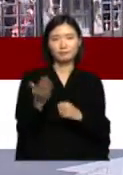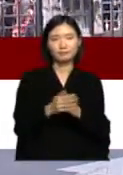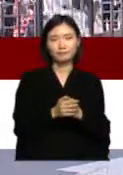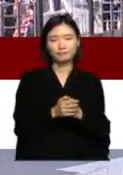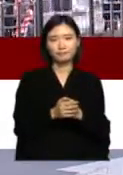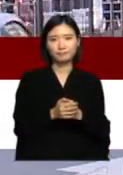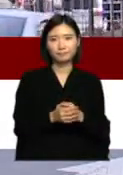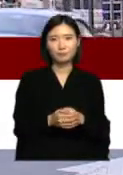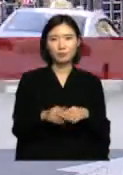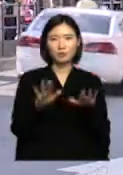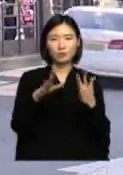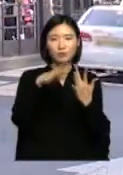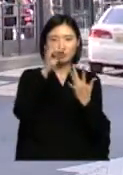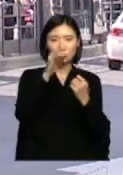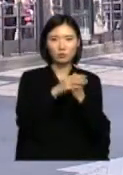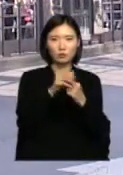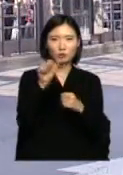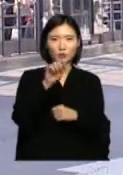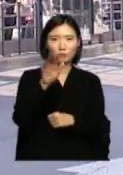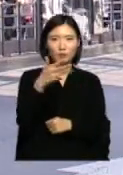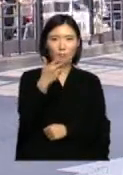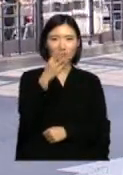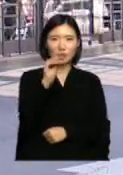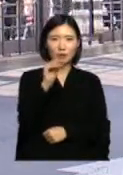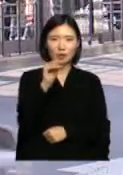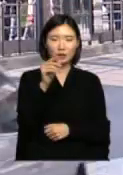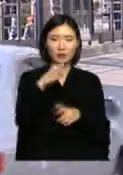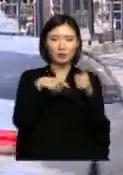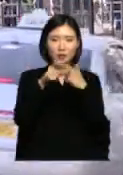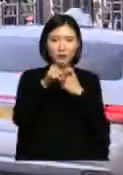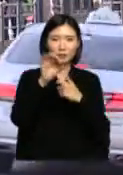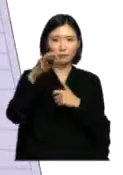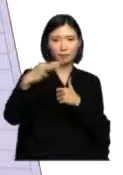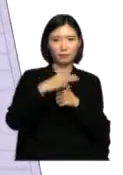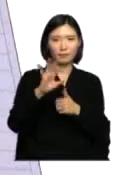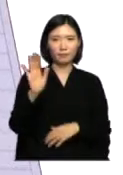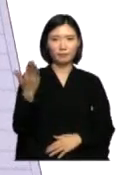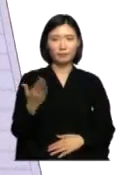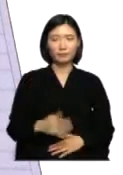구는 이번 선정으로 5,800만 원의 인센티브를 받게 됐습니다.